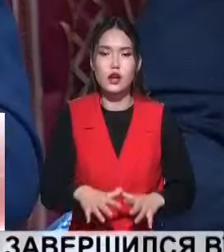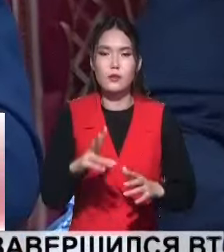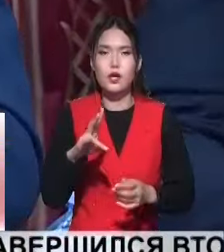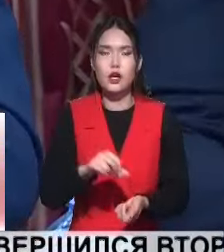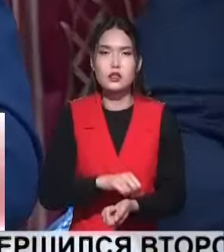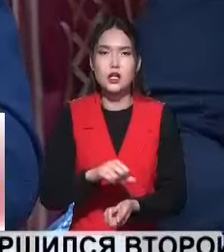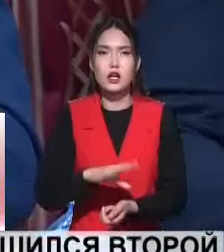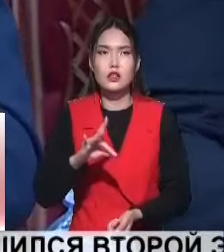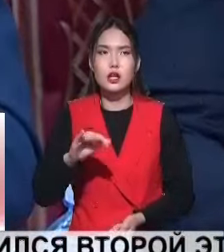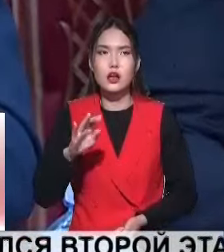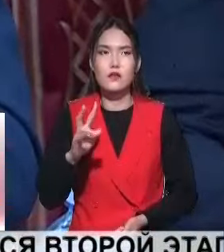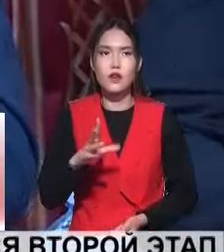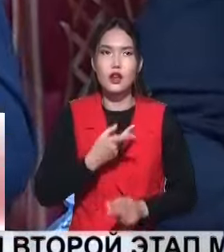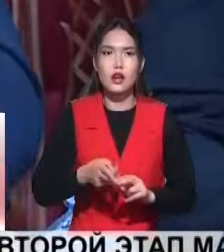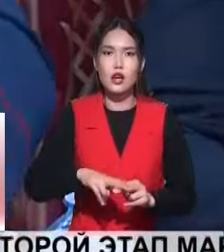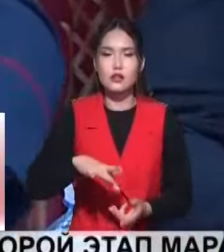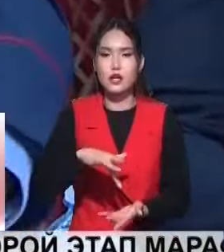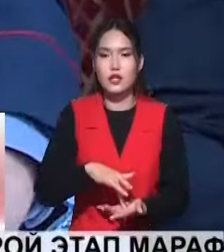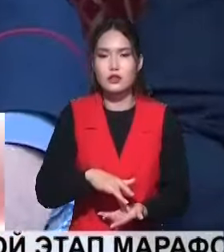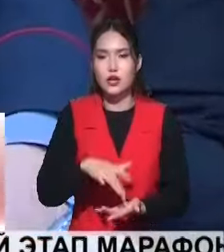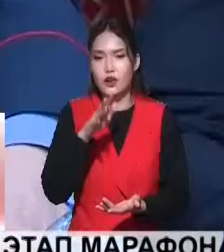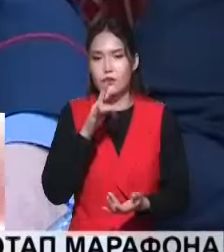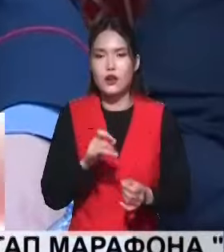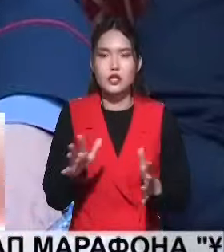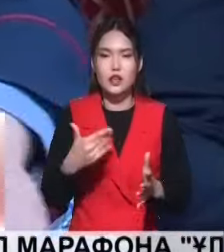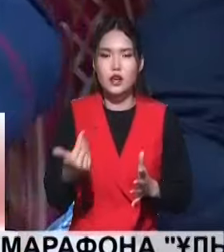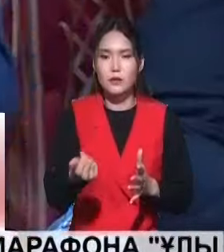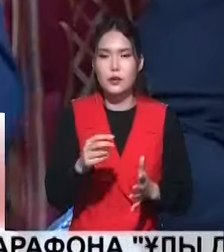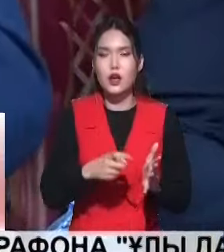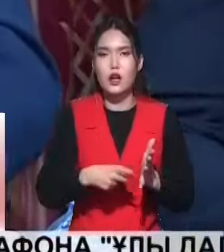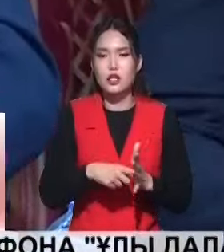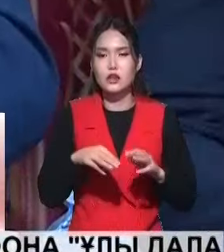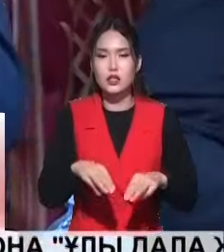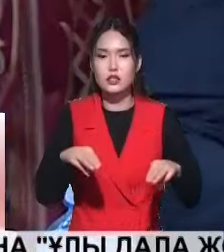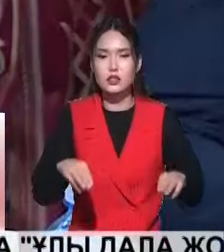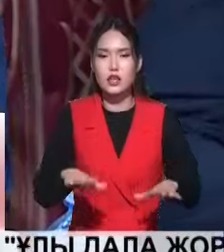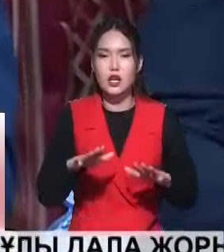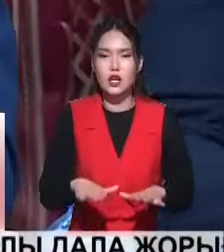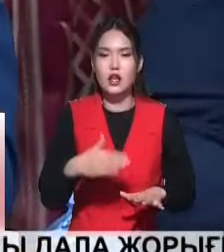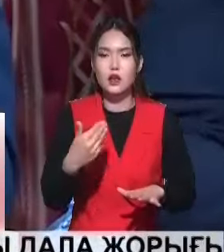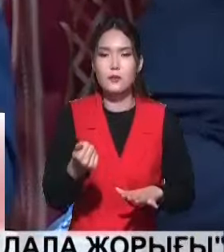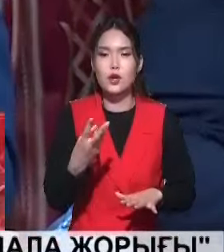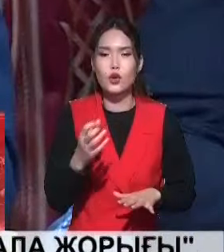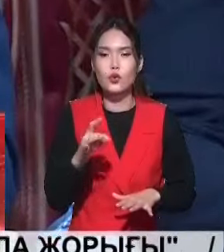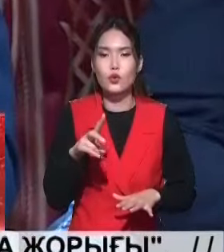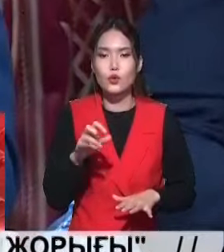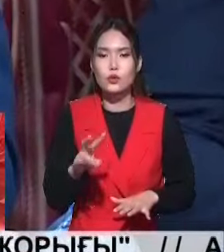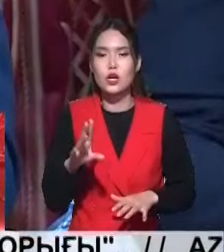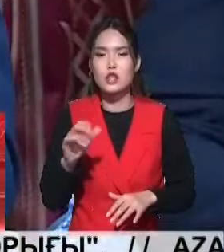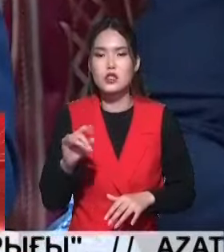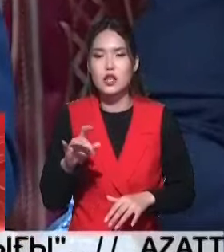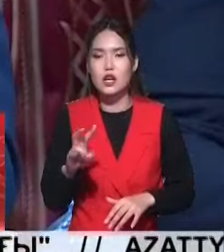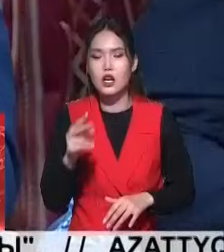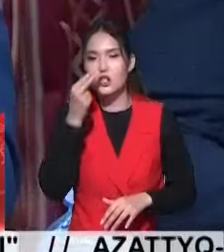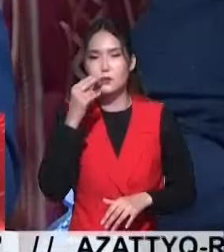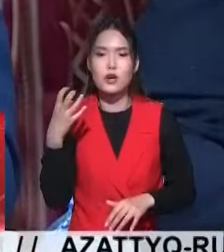наркотрафика. Это центр с городами Балхаш, Караганда, Темиртау. Юго-запад – это Шуйский район, город Тараз, Шымкент,